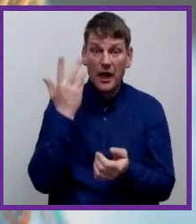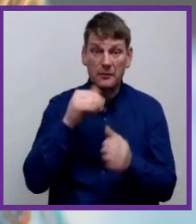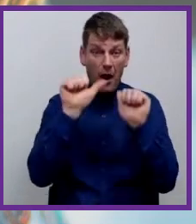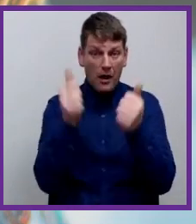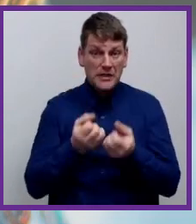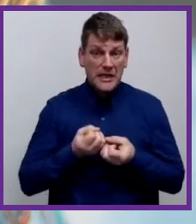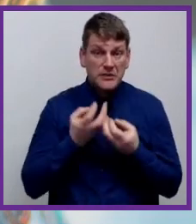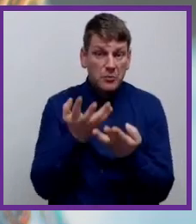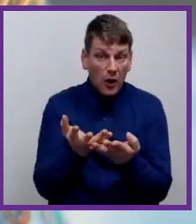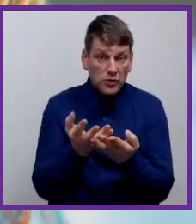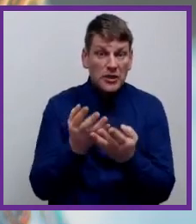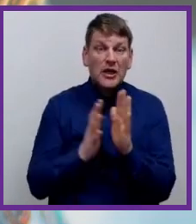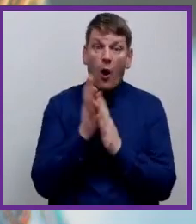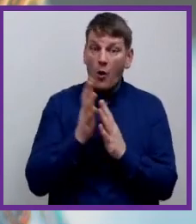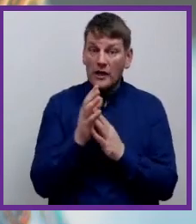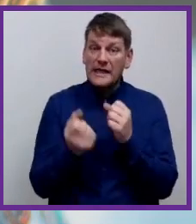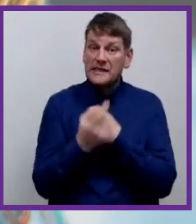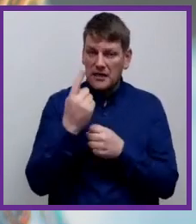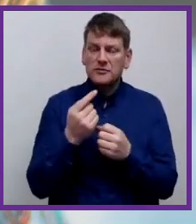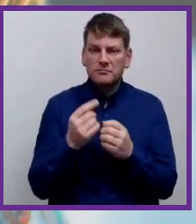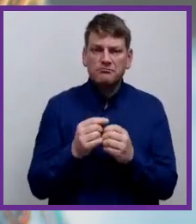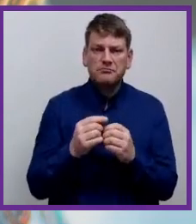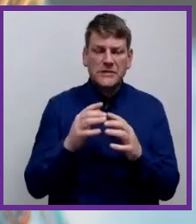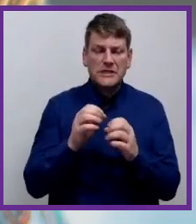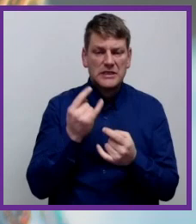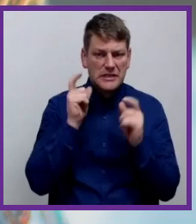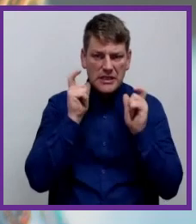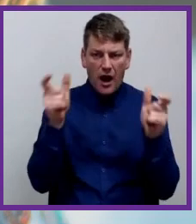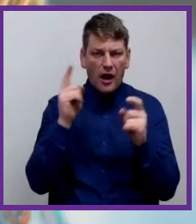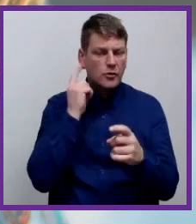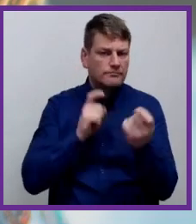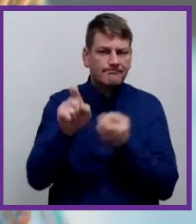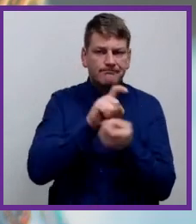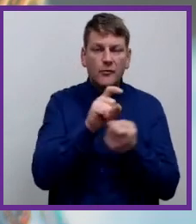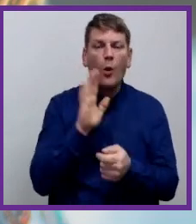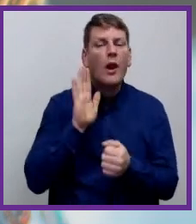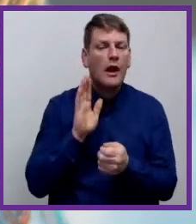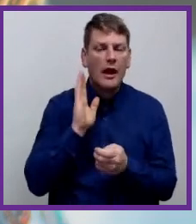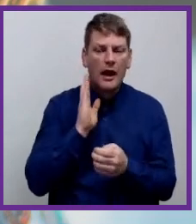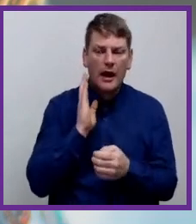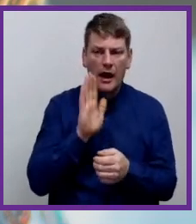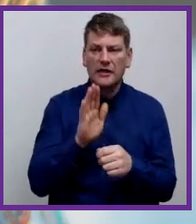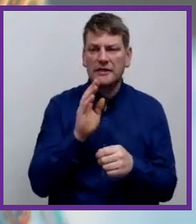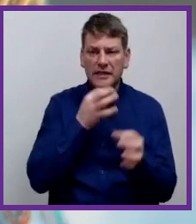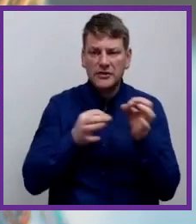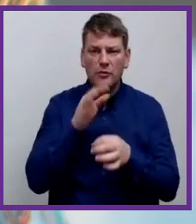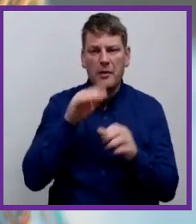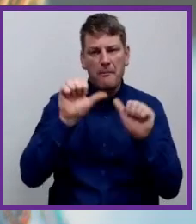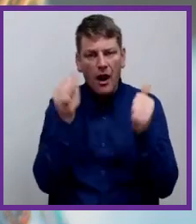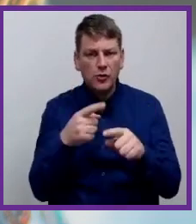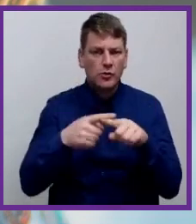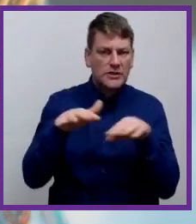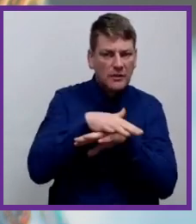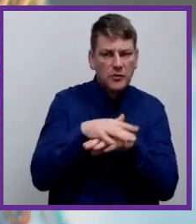mākslinieckās izpausmes augļi izraisa skaļu rezonansu un liek diskutēt par mākslinieku un sabiedrības spēju